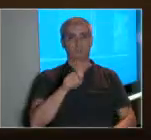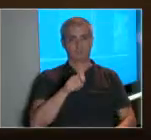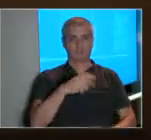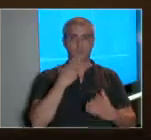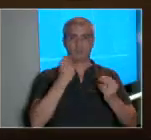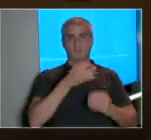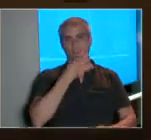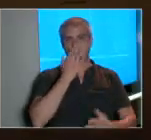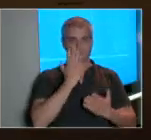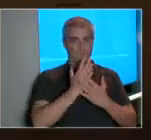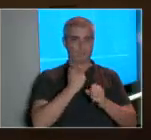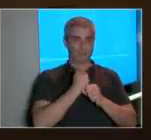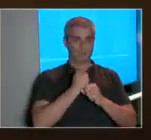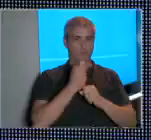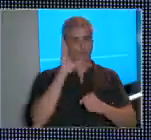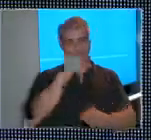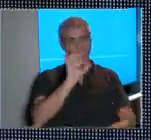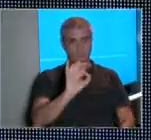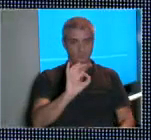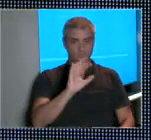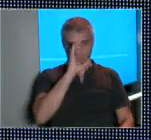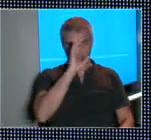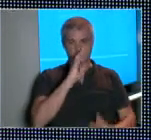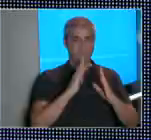תודה רבה למרצים שחלקו איתנו את השקפותיהם,